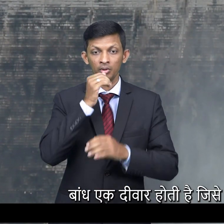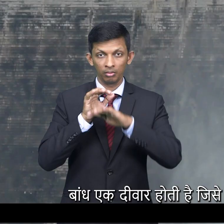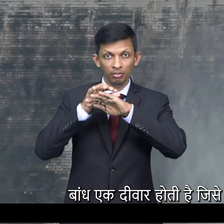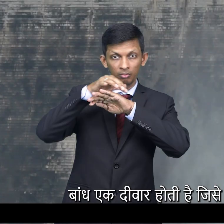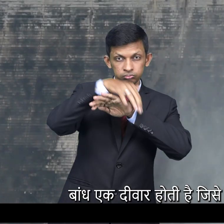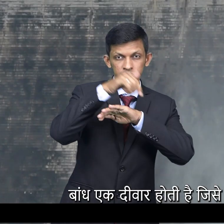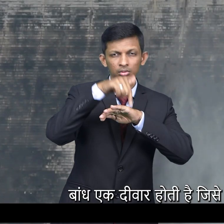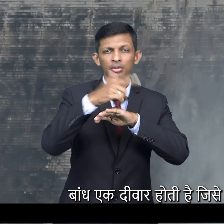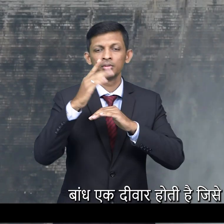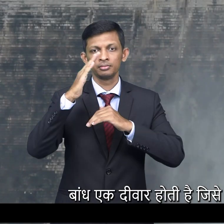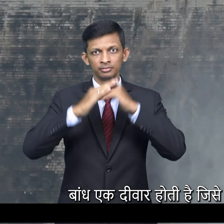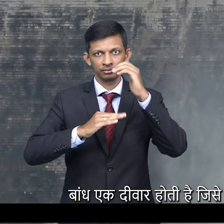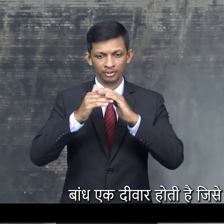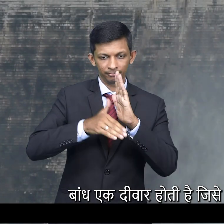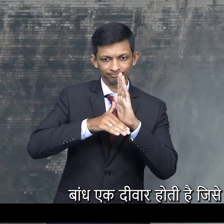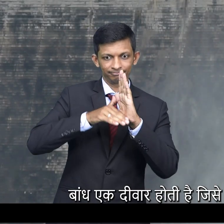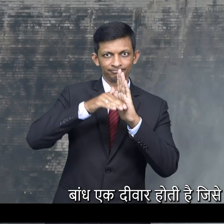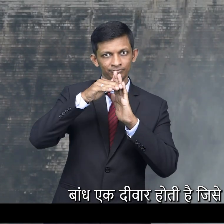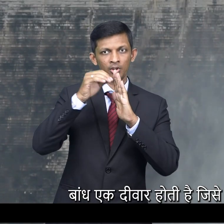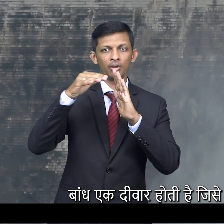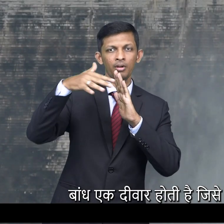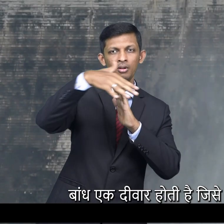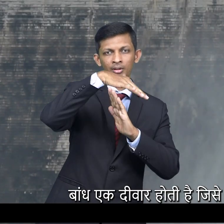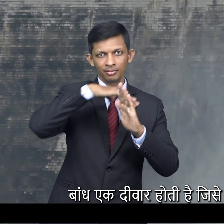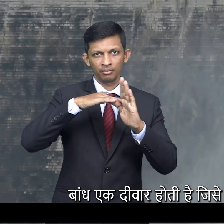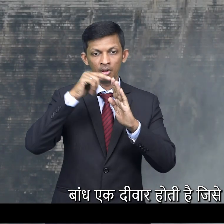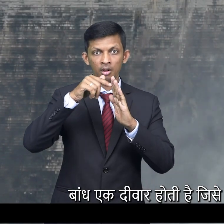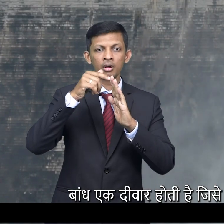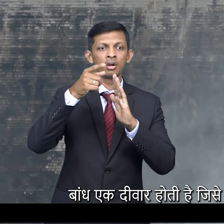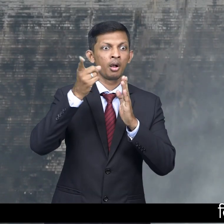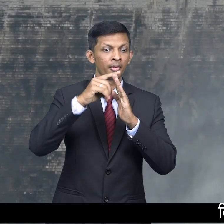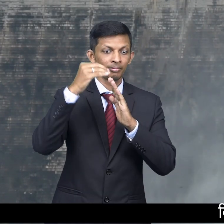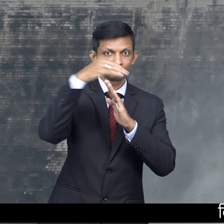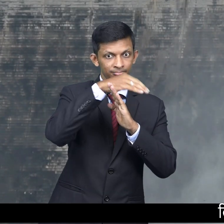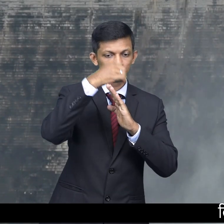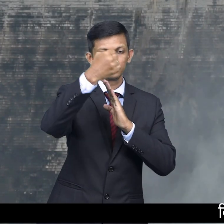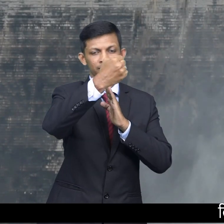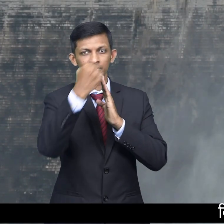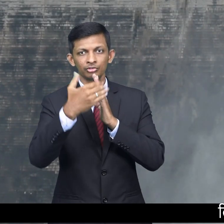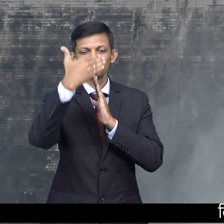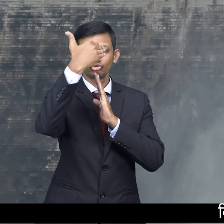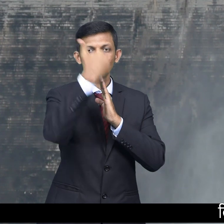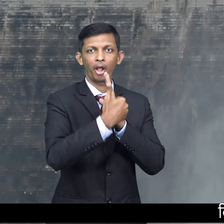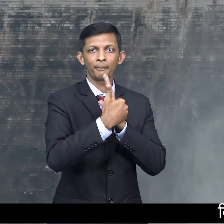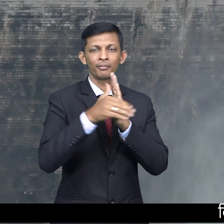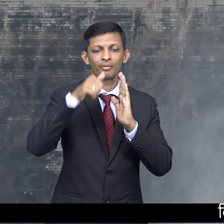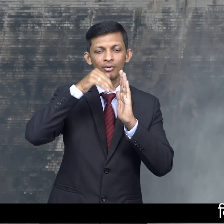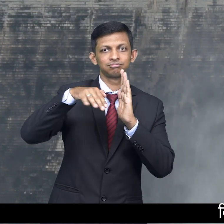बांध एक दीवार होती है जिसे नदी के पार पानी को रोकने और भंडारित करने के लिए बनाया जाता है।